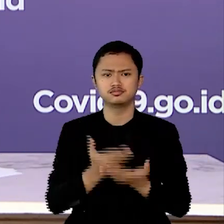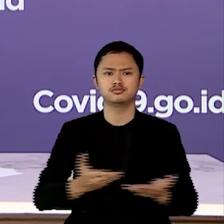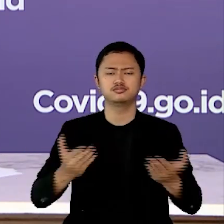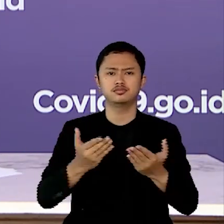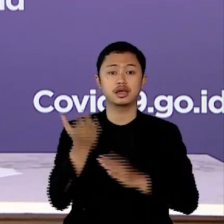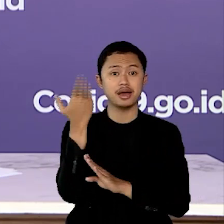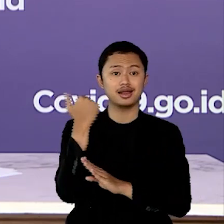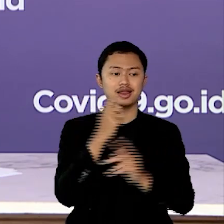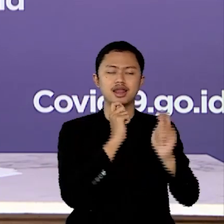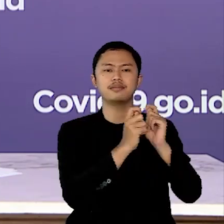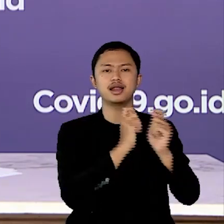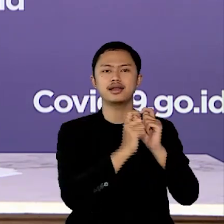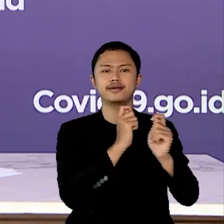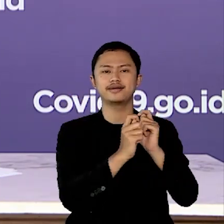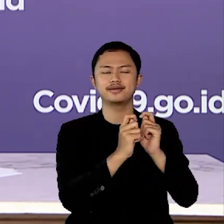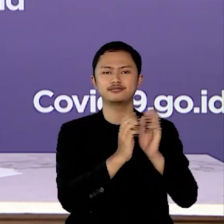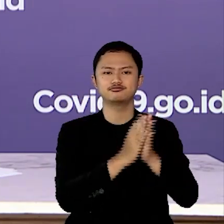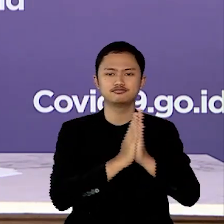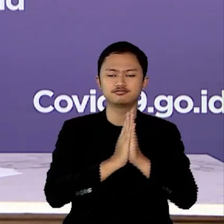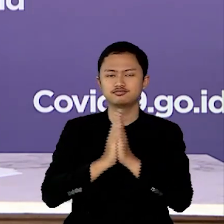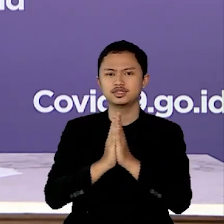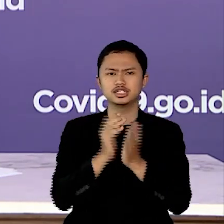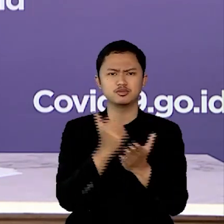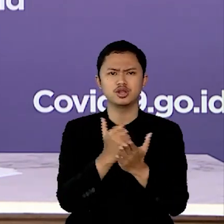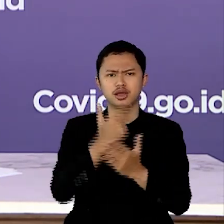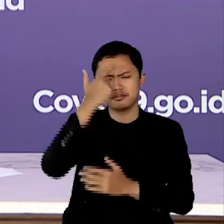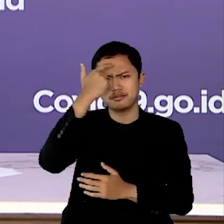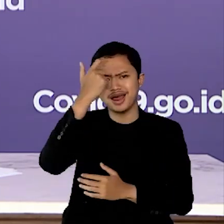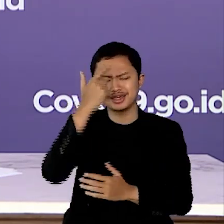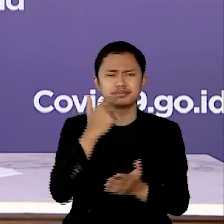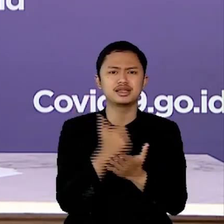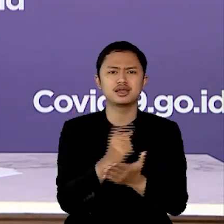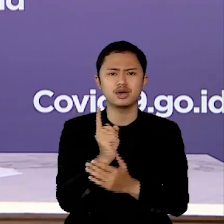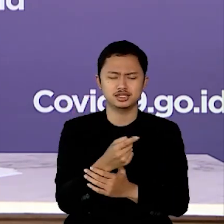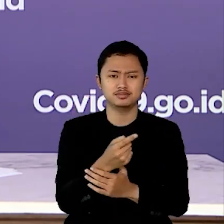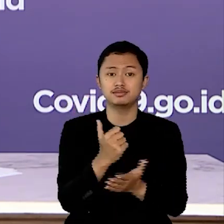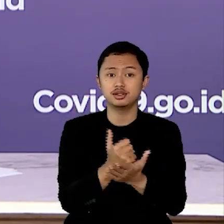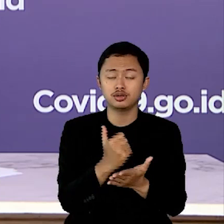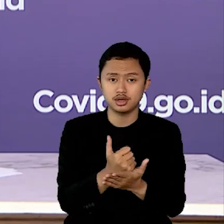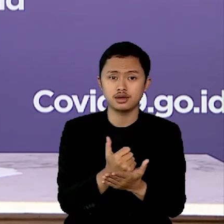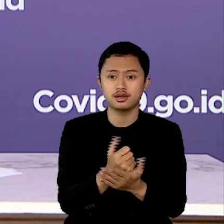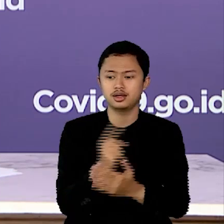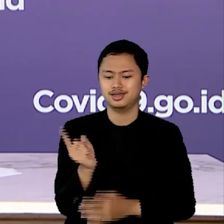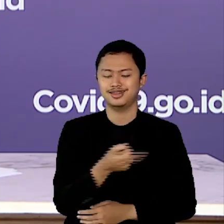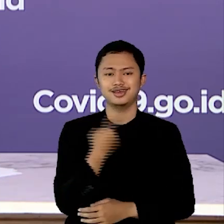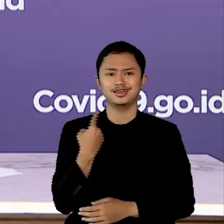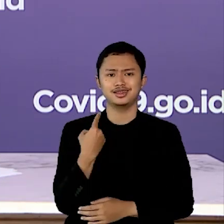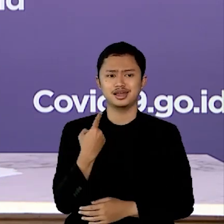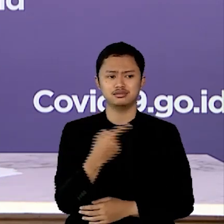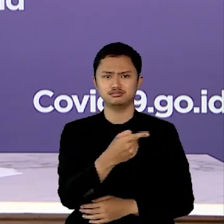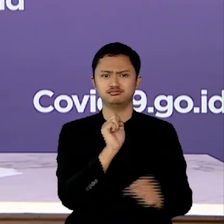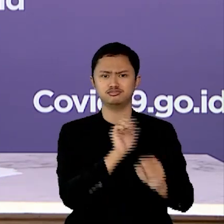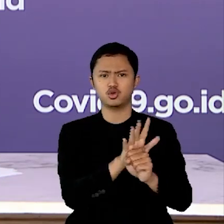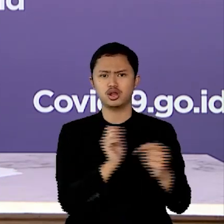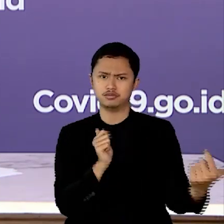periode Idul Fitri kemarin seharusnya benar-benar dapat menjadi pelajaran berharga bahwa nyatanya kita masih